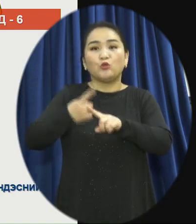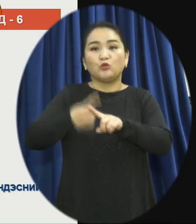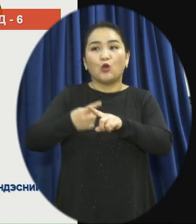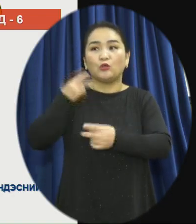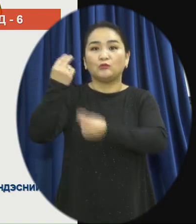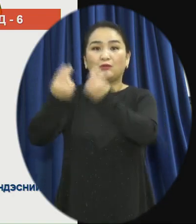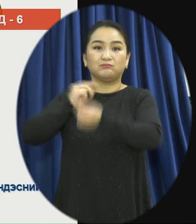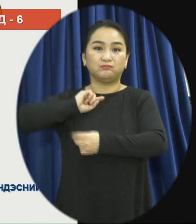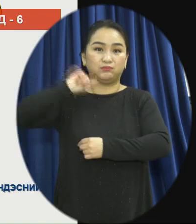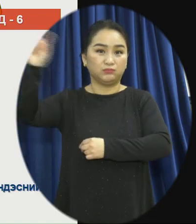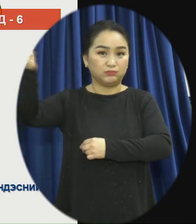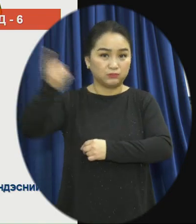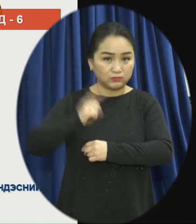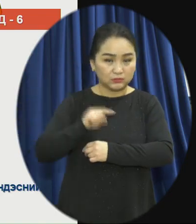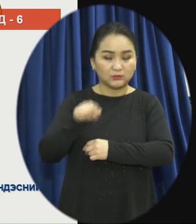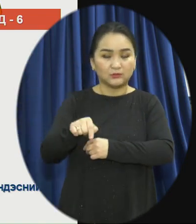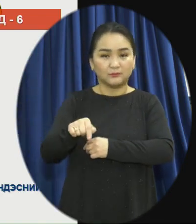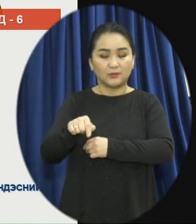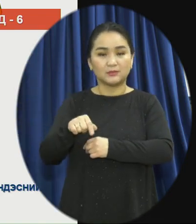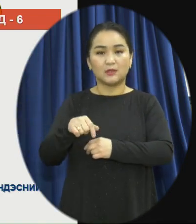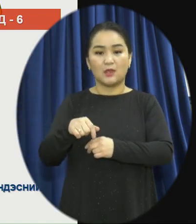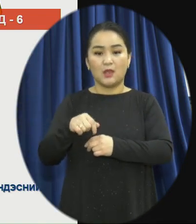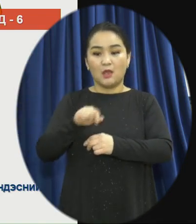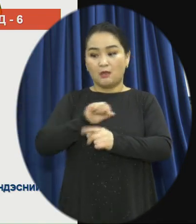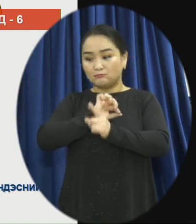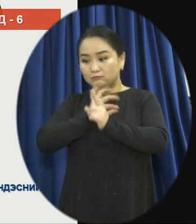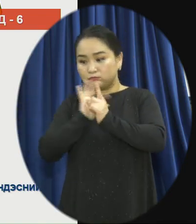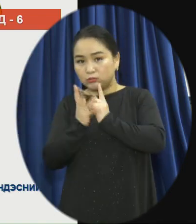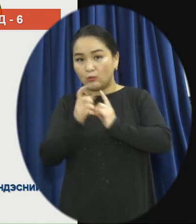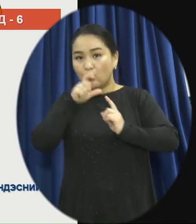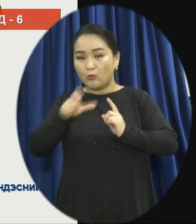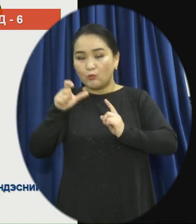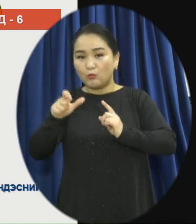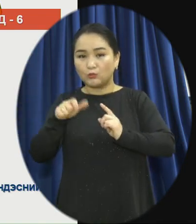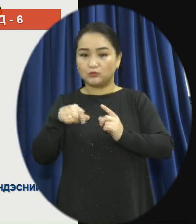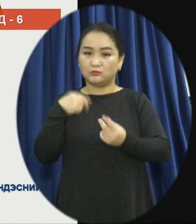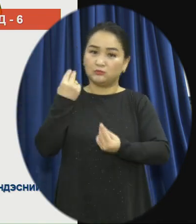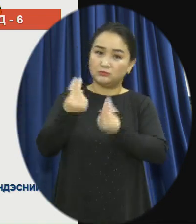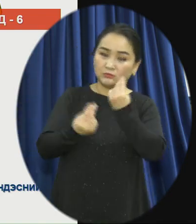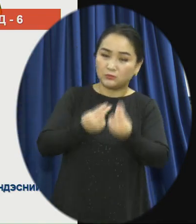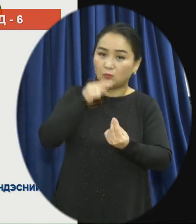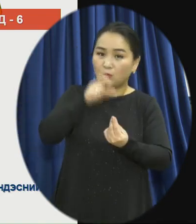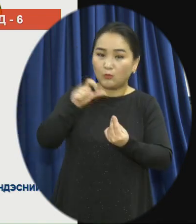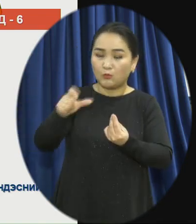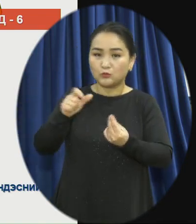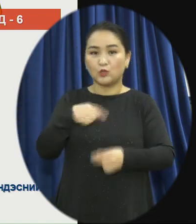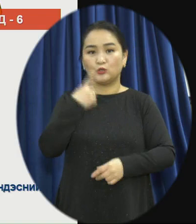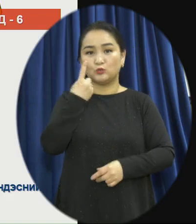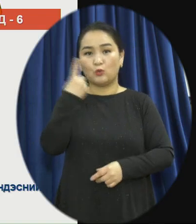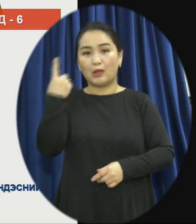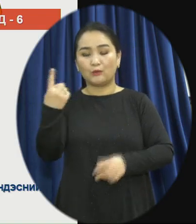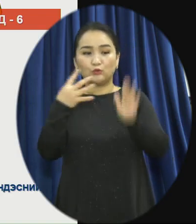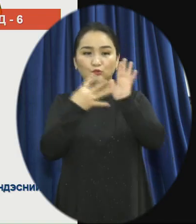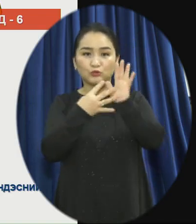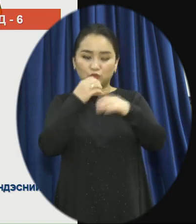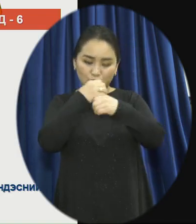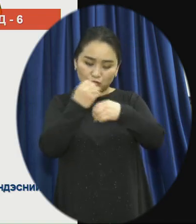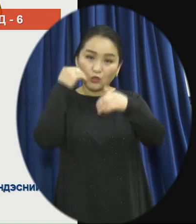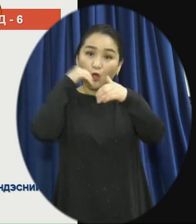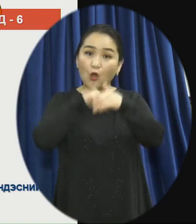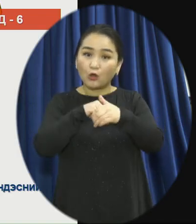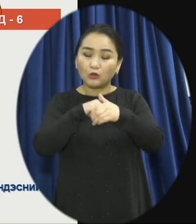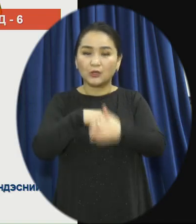байна. За тэгээд тэр араар нь одоо бас хавтлуулсан хүмүүс, тоглолтонд орсон хүмүүсийн 119 хүний шинжилгээг урьчлаад